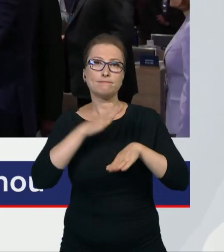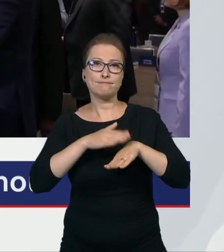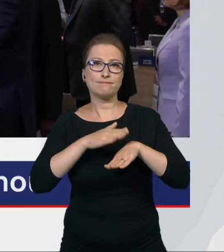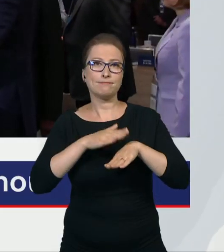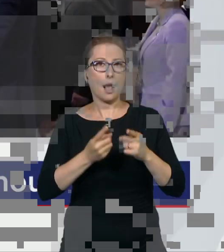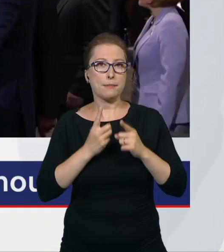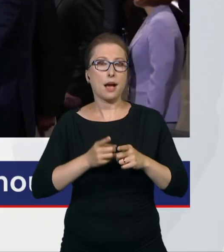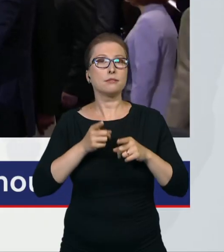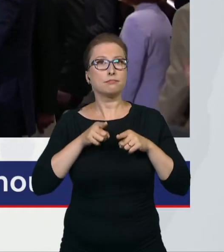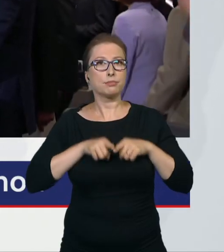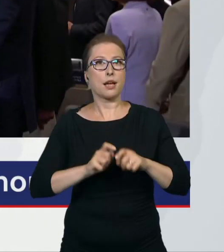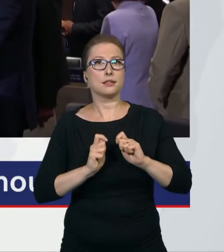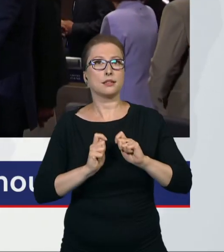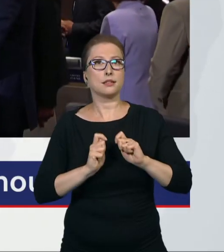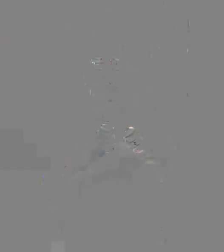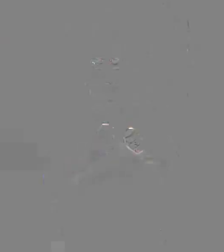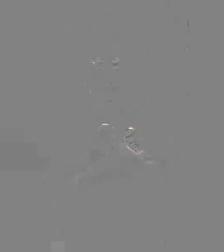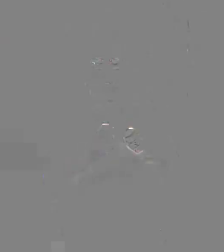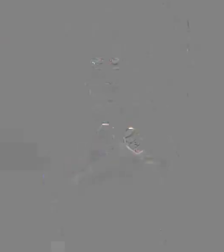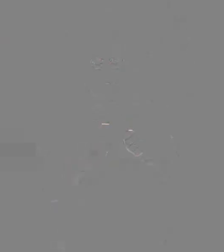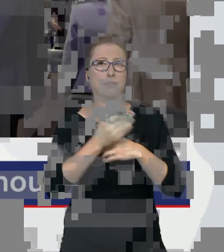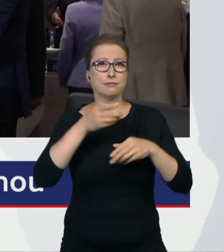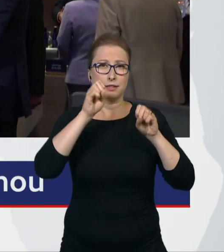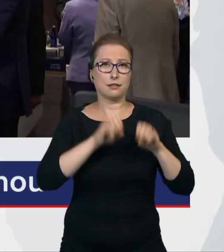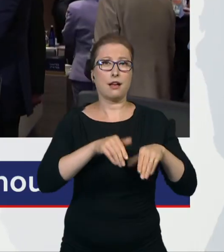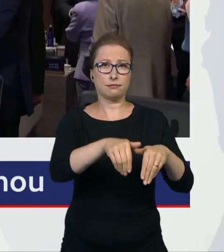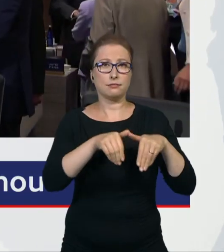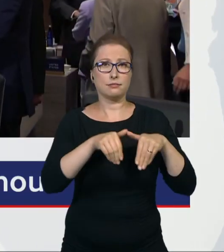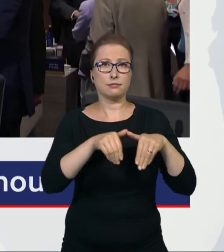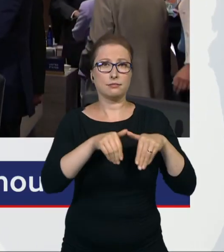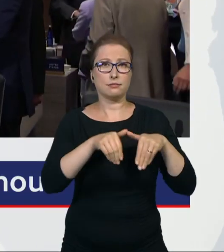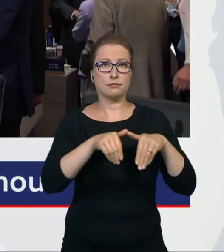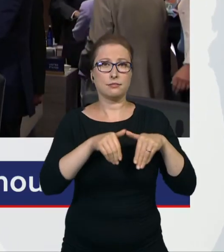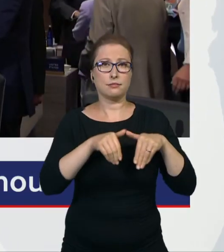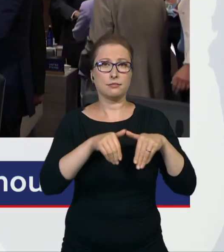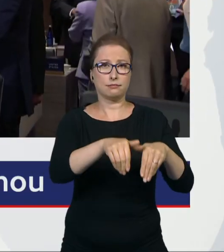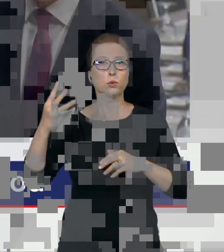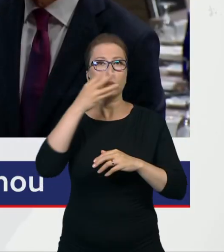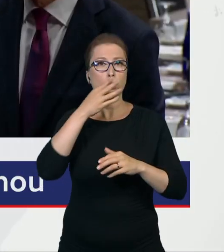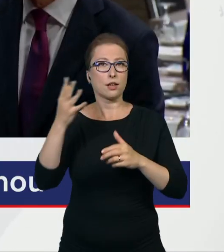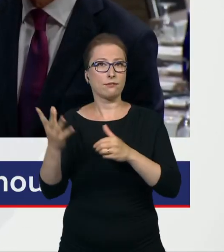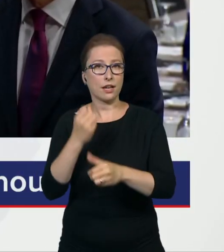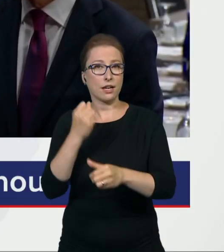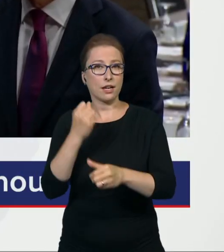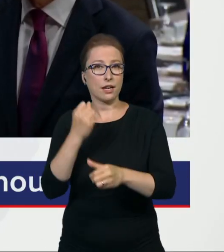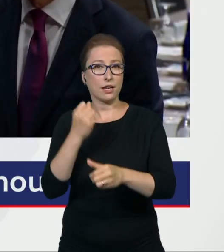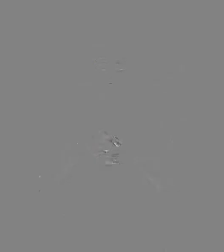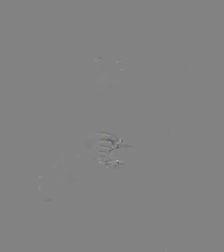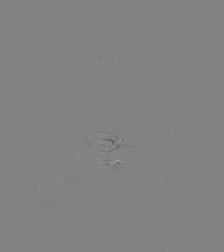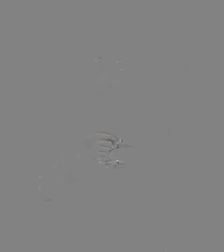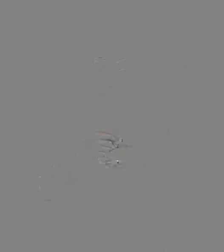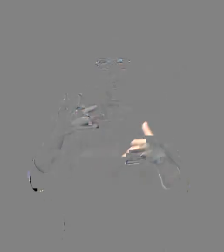závání protože se obávají na porazí Donald Trump a sledovat jak si den